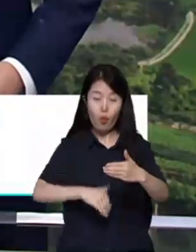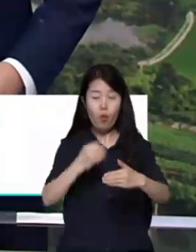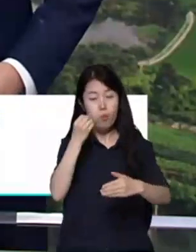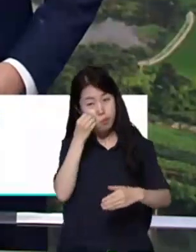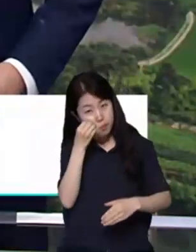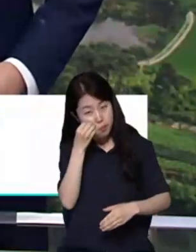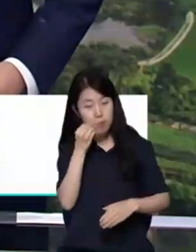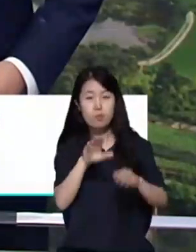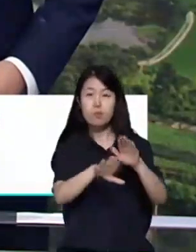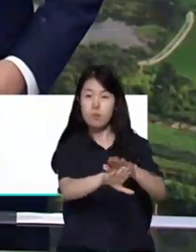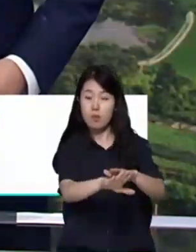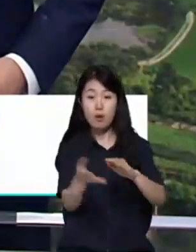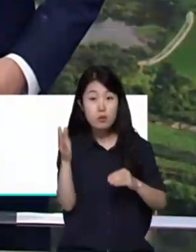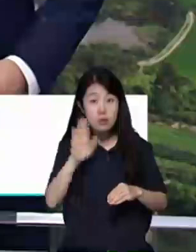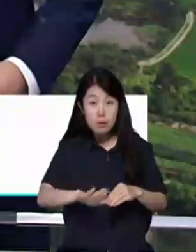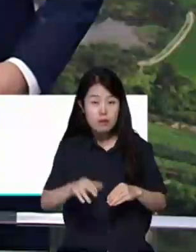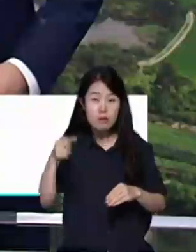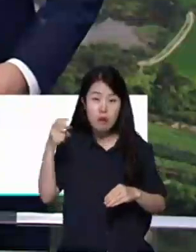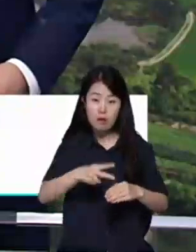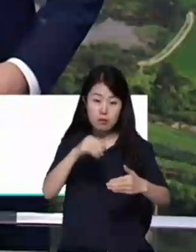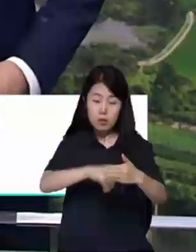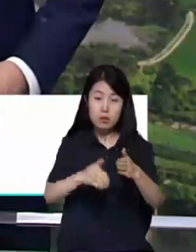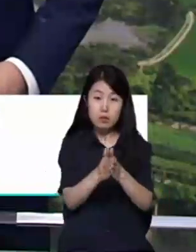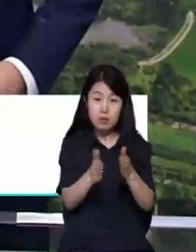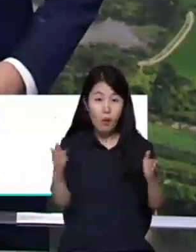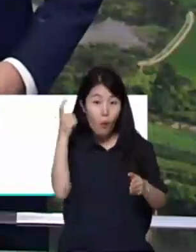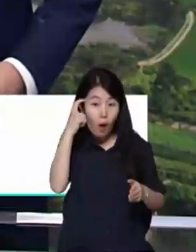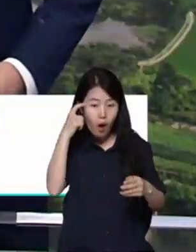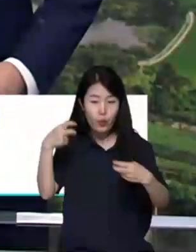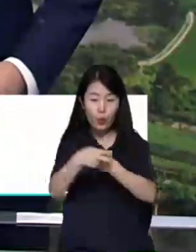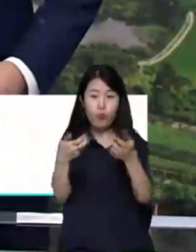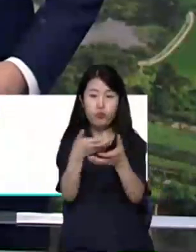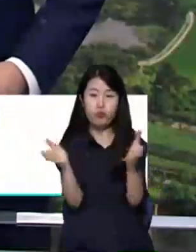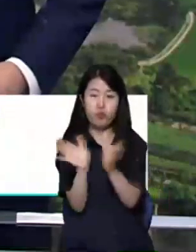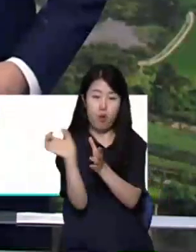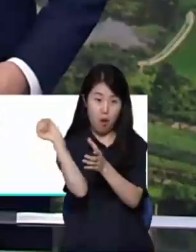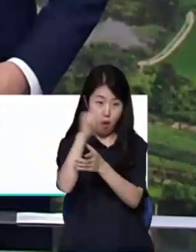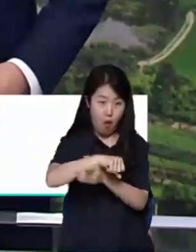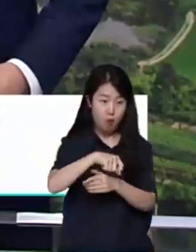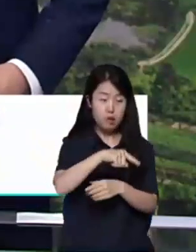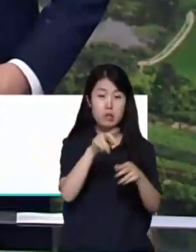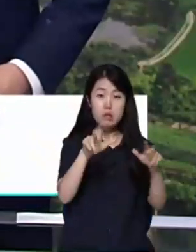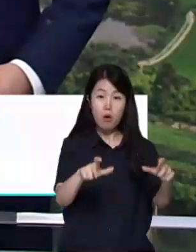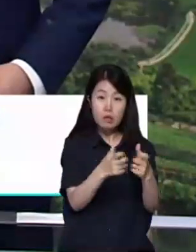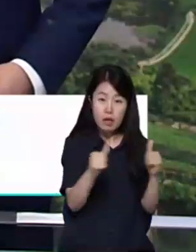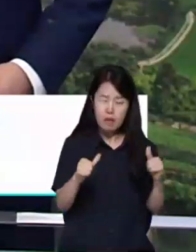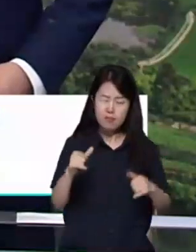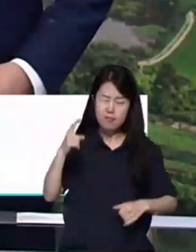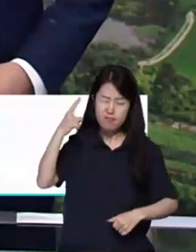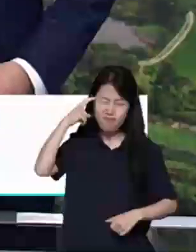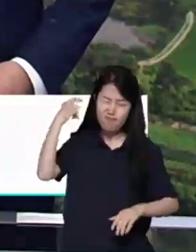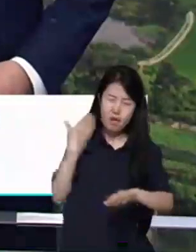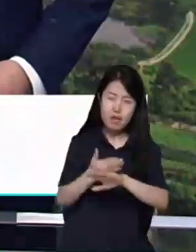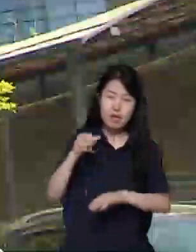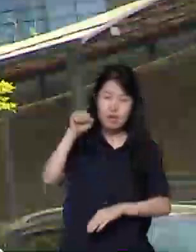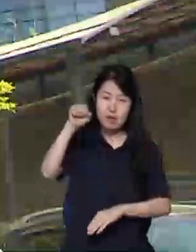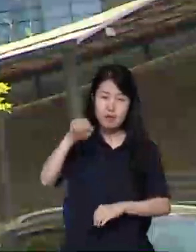조건부 승인을 내줬기 때문인데 광주광역시는 즉각 반발하고 나섰습니다 박성호 기자의 보도입니다